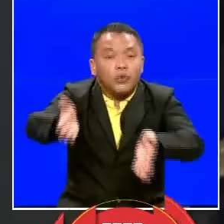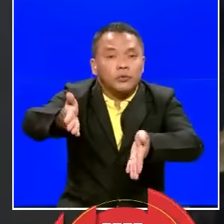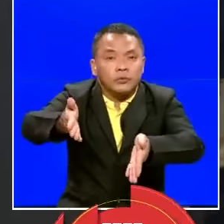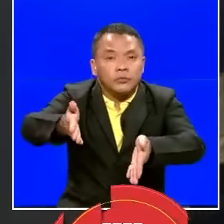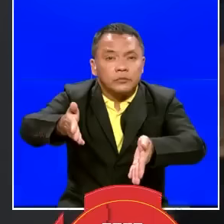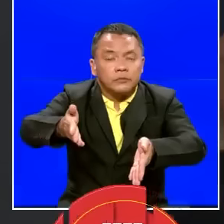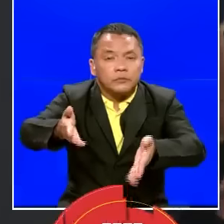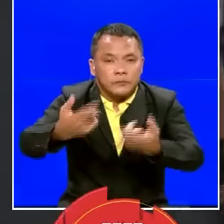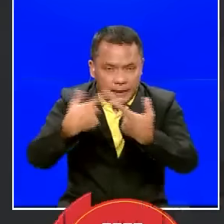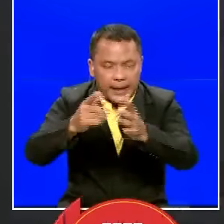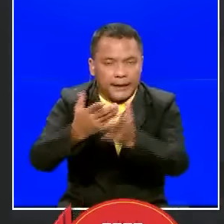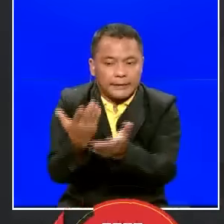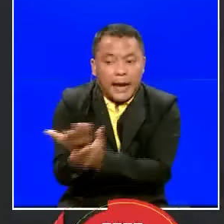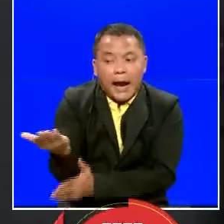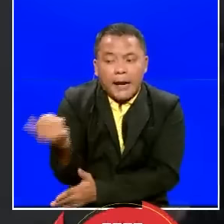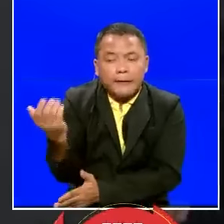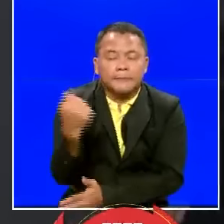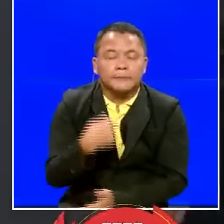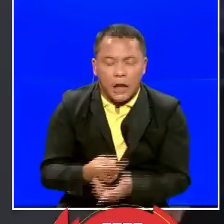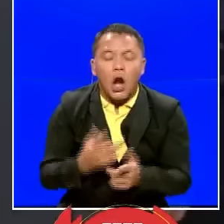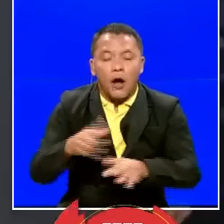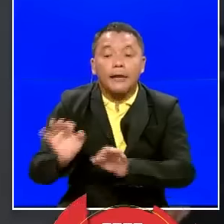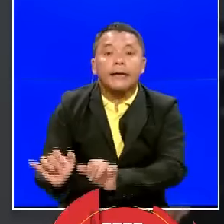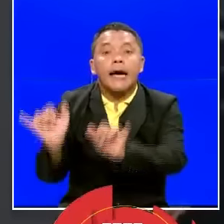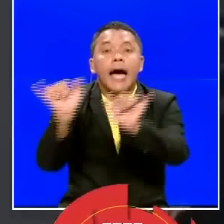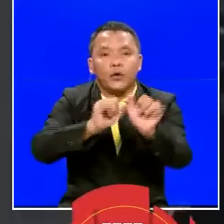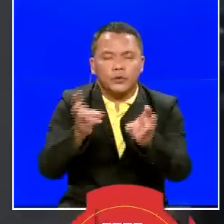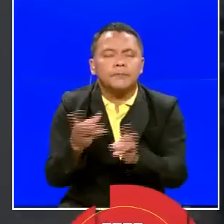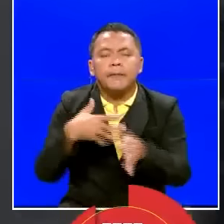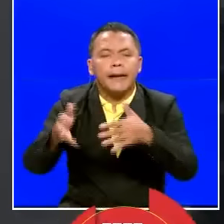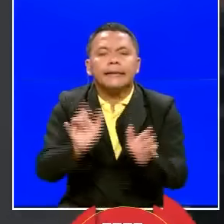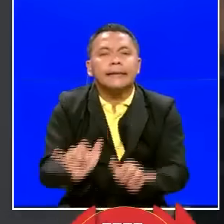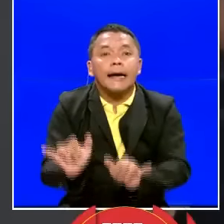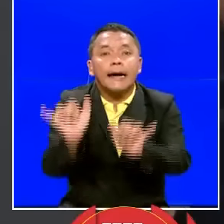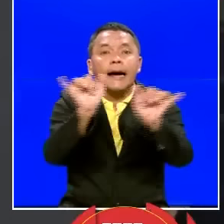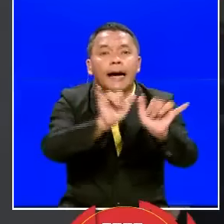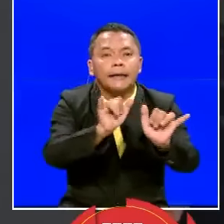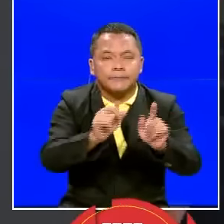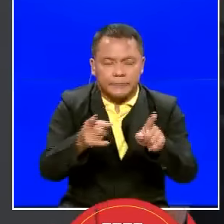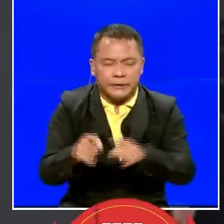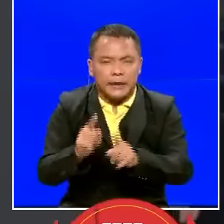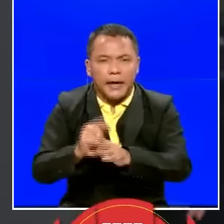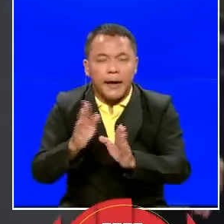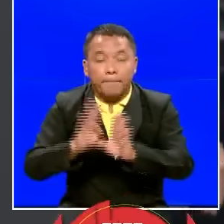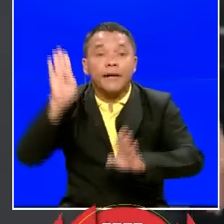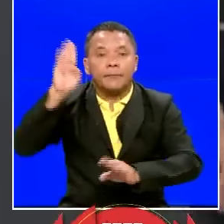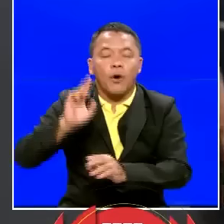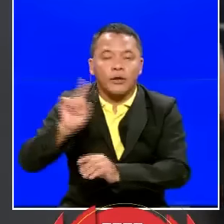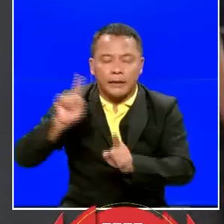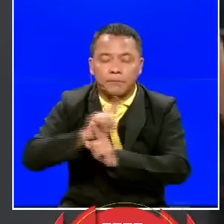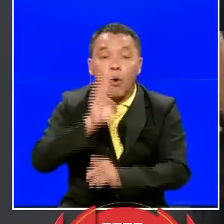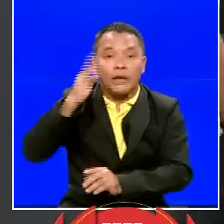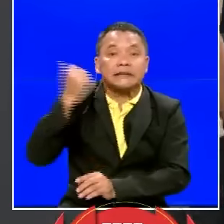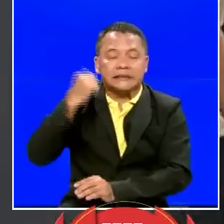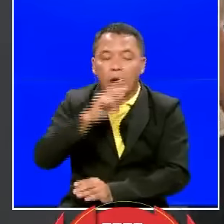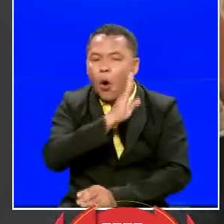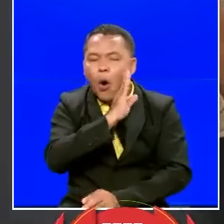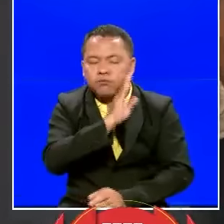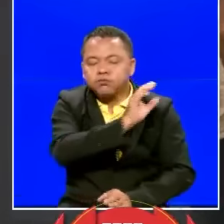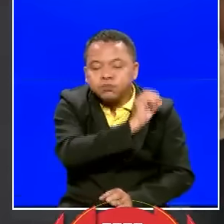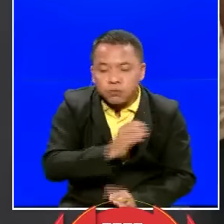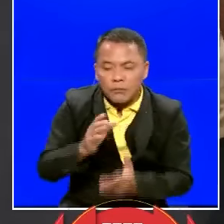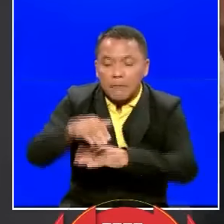ไปแล้วก็เรียกเงินบอกว่าเดี๋ยวจะย้ายแนวเขตให้นะครับเขาก็มีการไปเปิดบริษัทแอบอ้างบอกว่าเป็นที่ปรึกษา